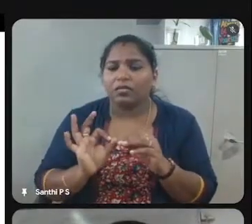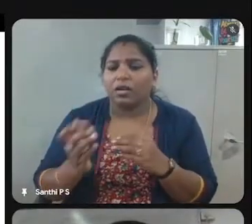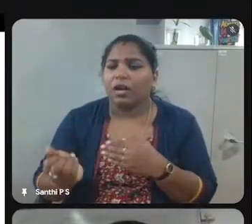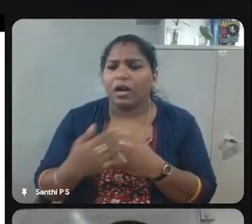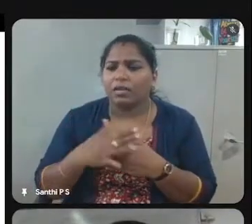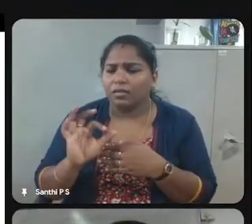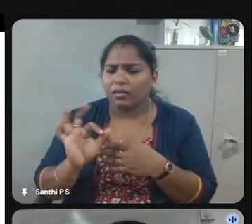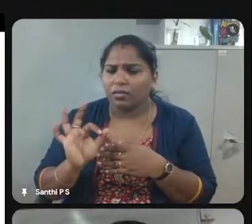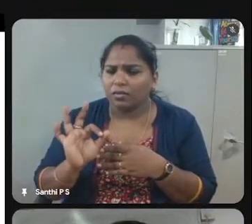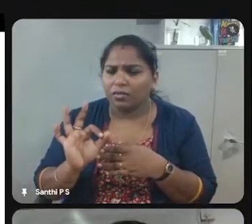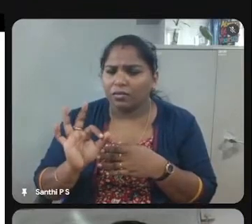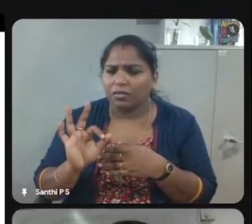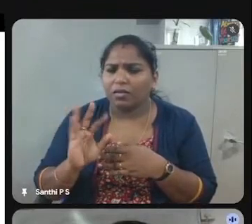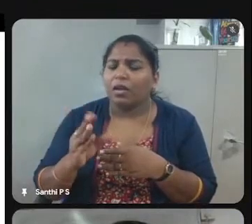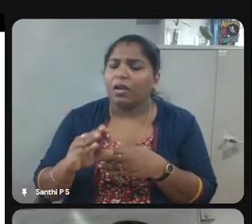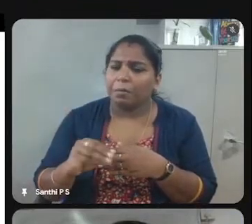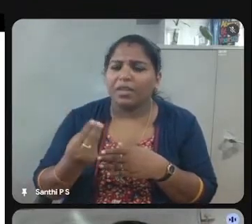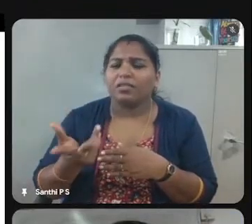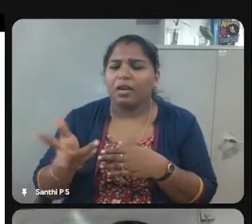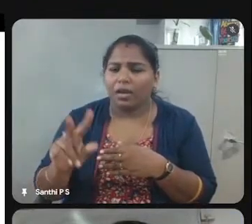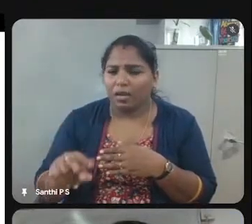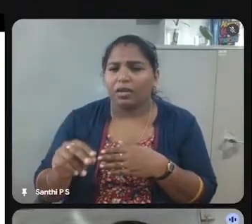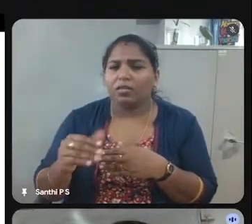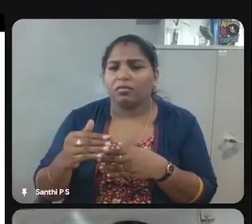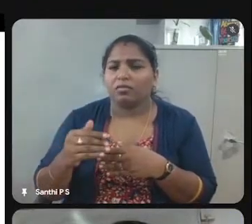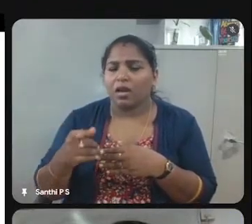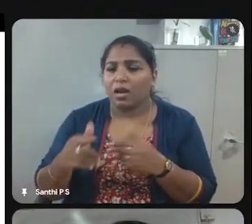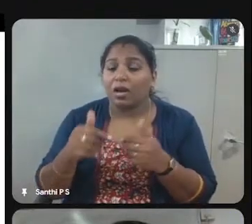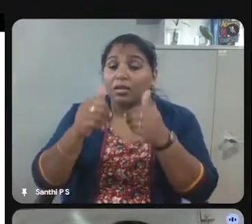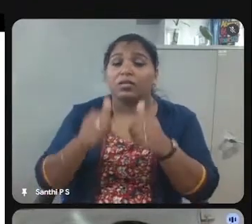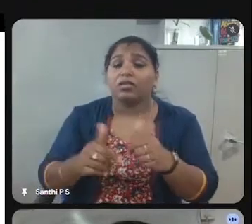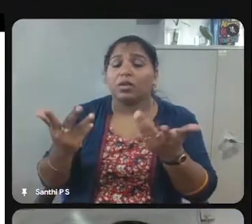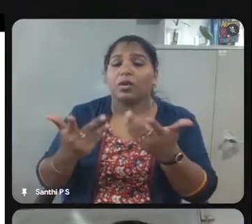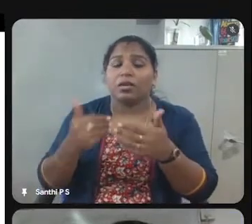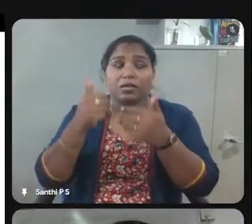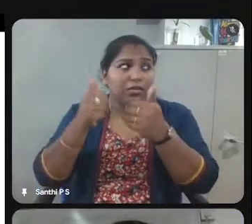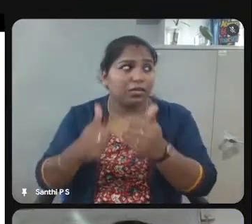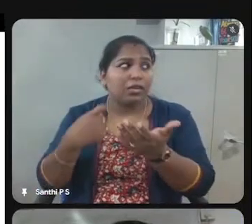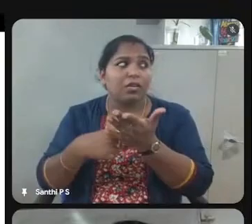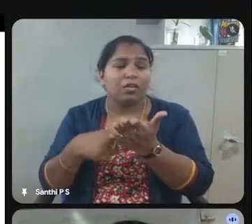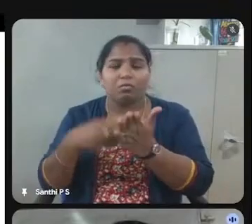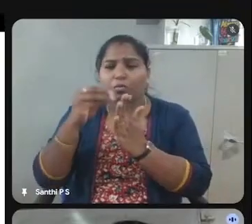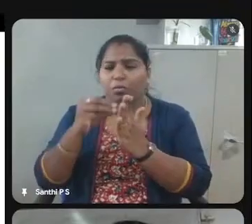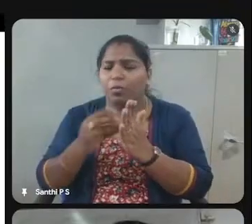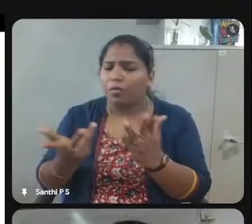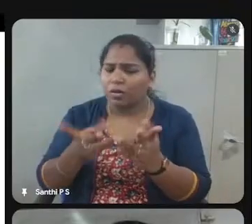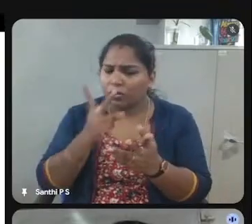കിട്ടില്ല. അപ്പൊ അത് ഫോളോ അപ്പ് ചെയ്തെടുക്കാനായിട്ട് ശ്രദ്ധിക്കുക. അത് റിപ്പോർട്ട് കിട്ടിയാൽ മാത്രമേ എന്താ ബുദ്ധിമുട്ടെന്നുള്ളത് നമുക്ക് അറിയുള്ളൂ.